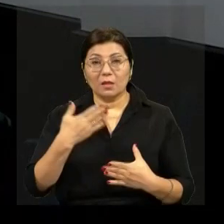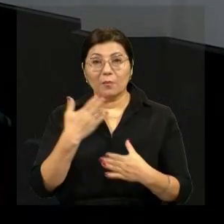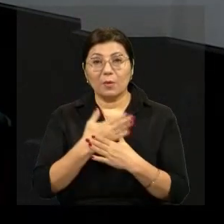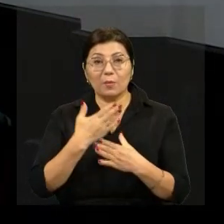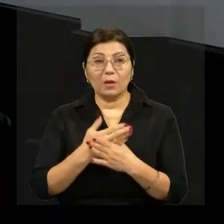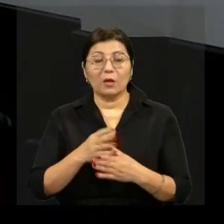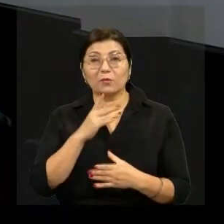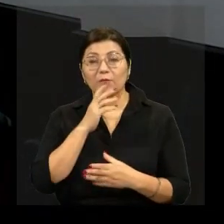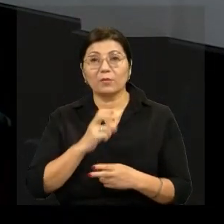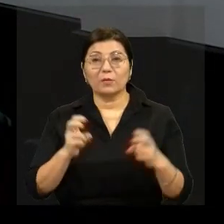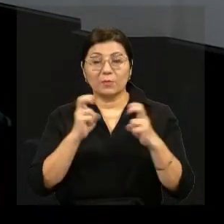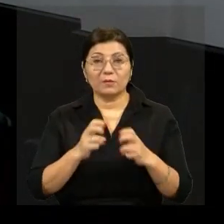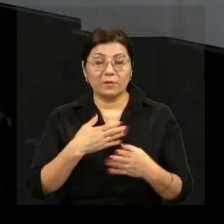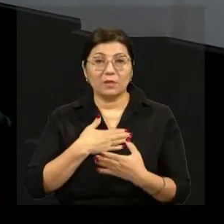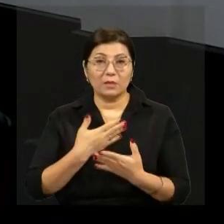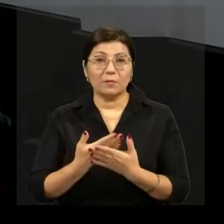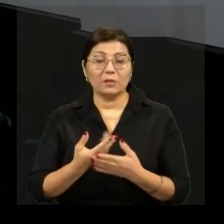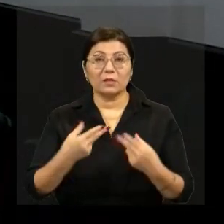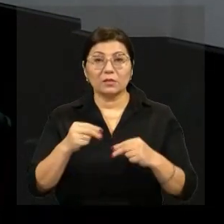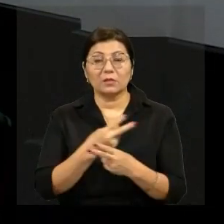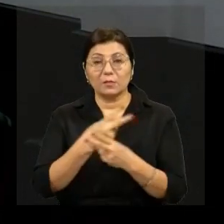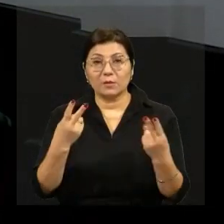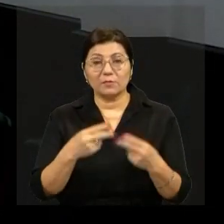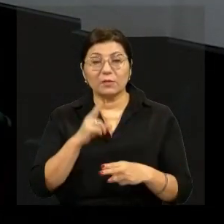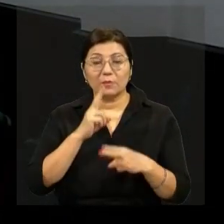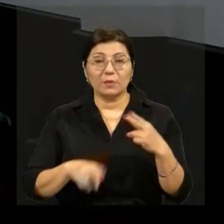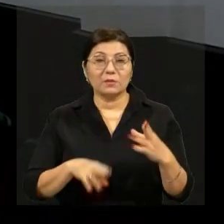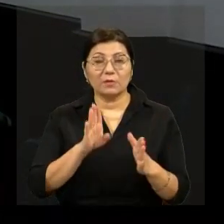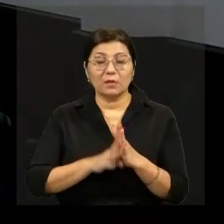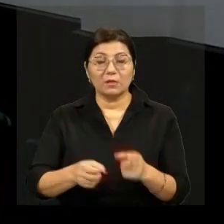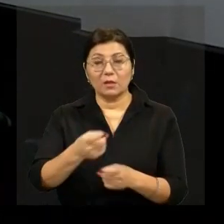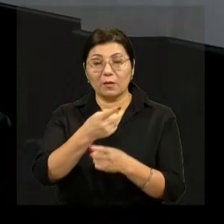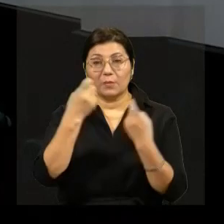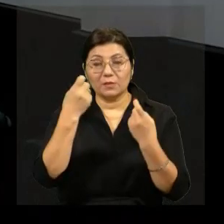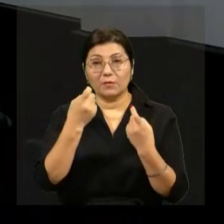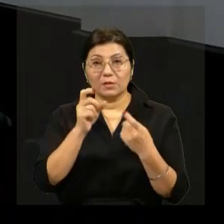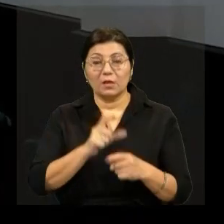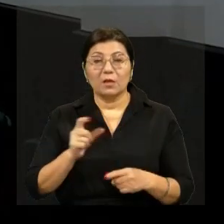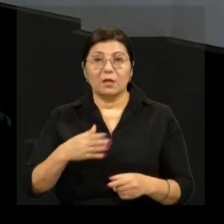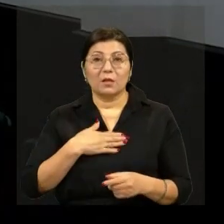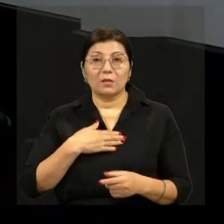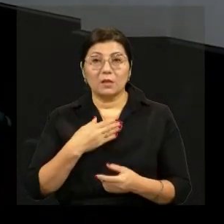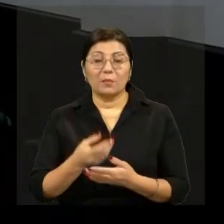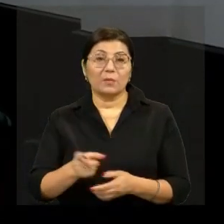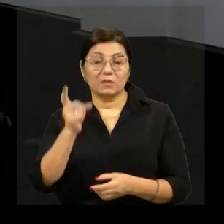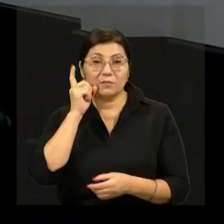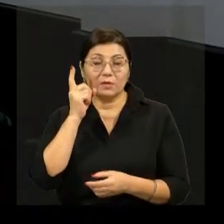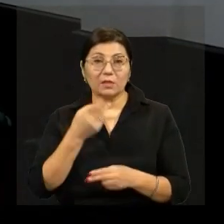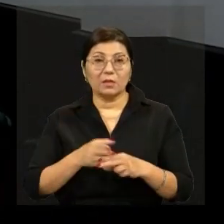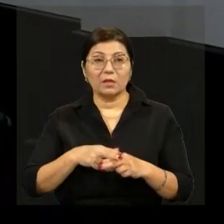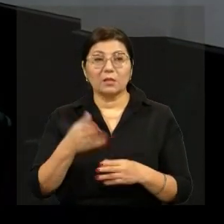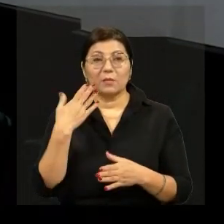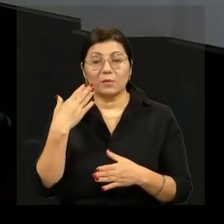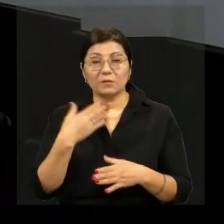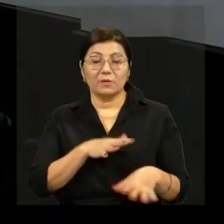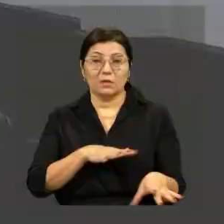поиска. Они нас ориентируют. Если где-то видели пропавшего без вести человека, сообщают нам. Тем самым, конечно же, облегчают